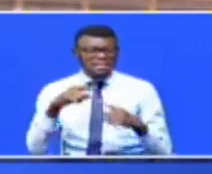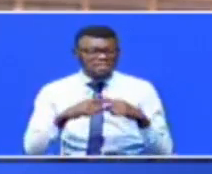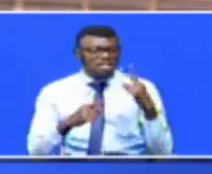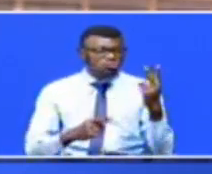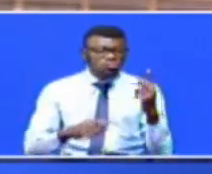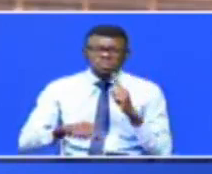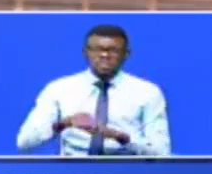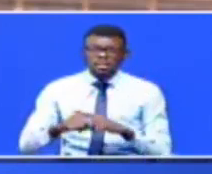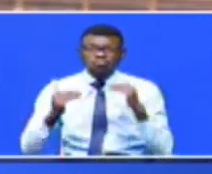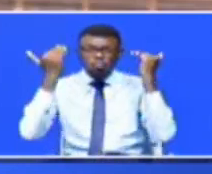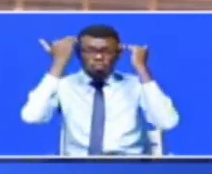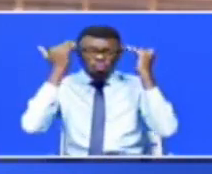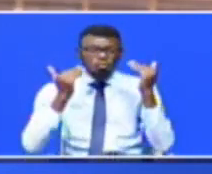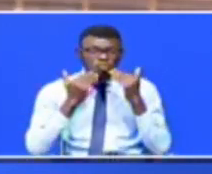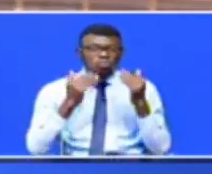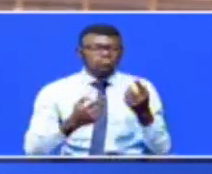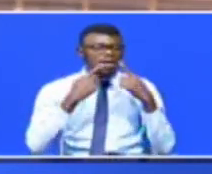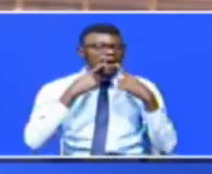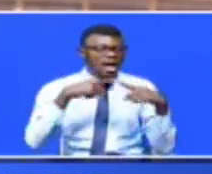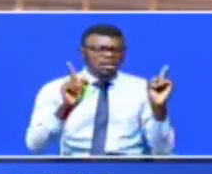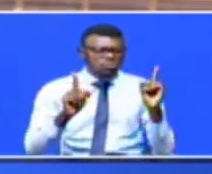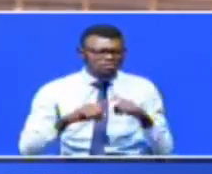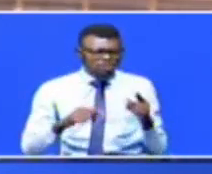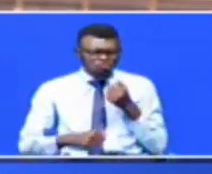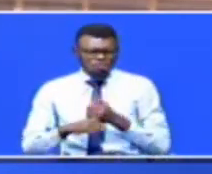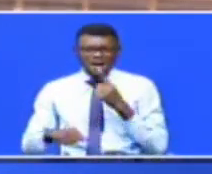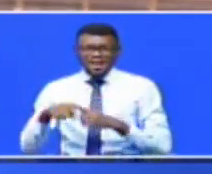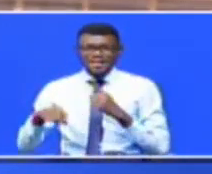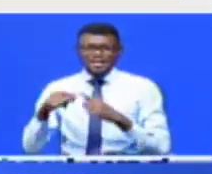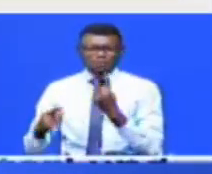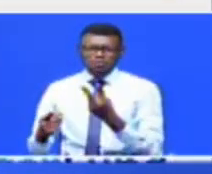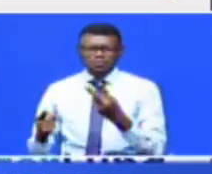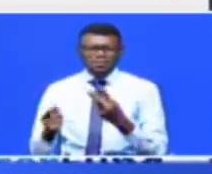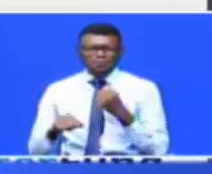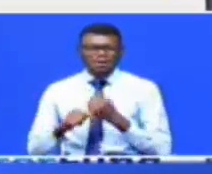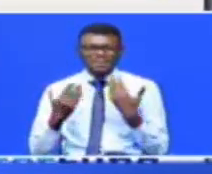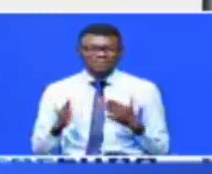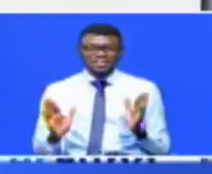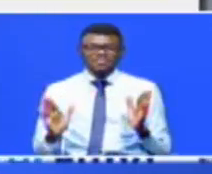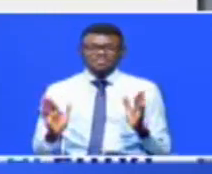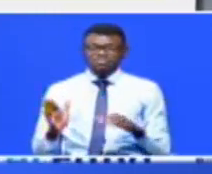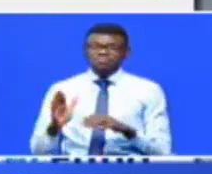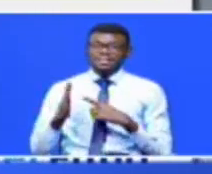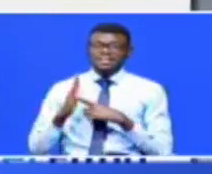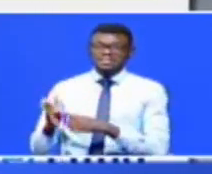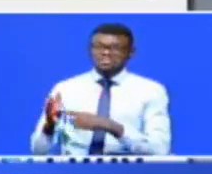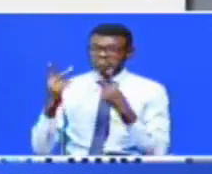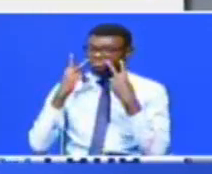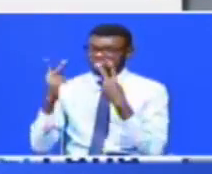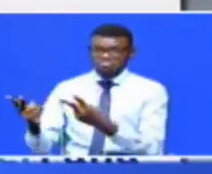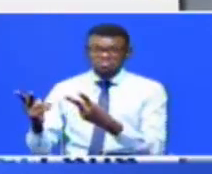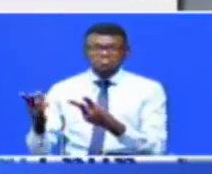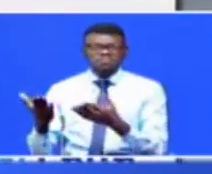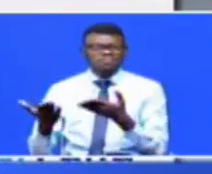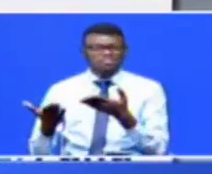koti itasema basi hukuteuliwa vyema, lakini umefanya kazi miaka miwili, kwa hivyo utaondoka shafanya tayari. Mfano mzuri ni ujanja unaotokota